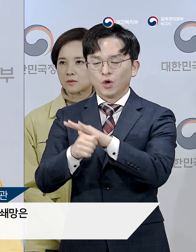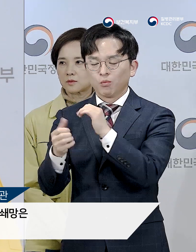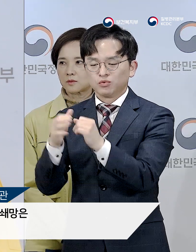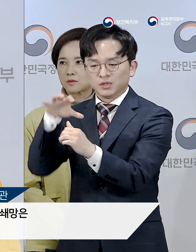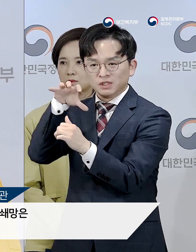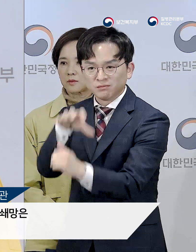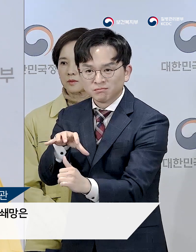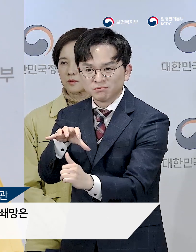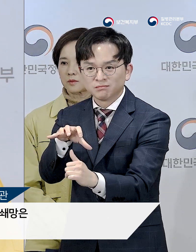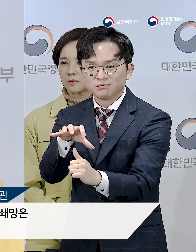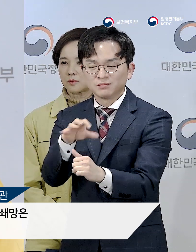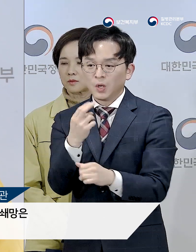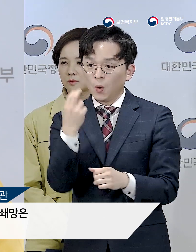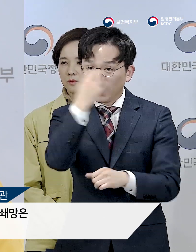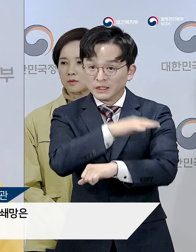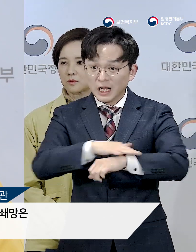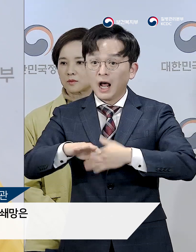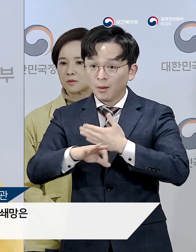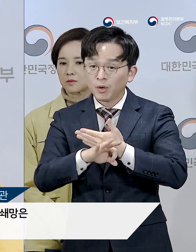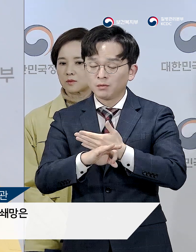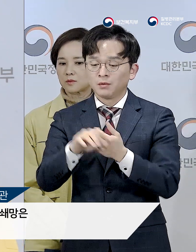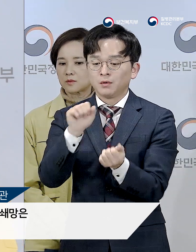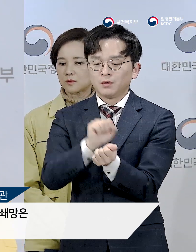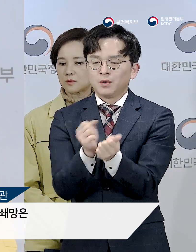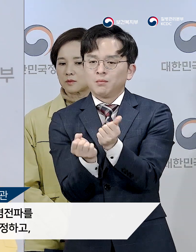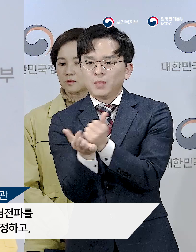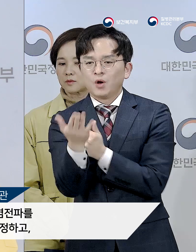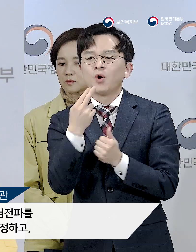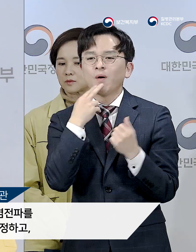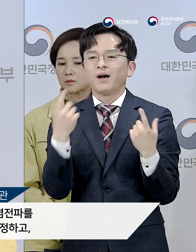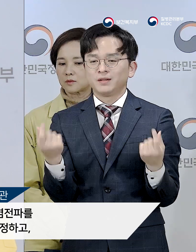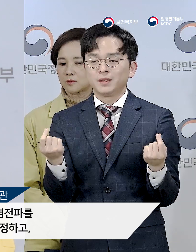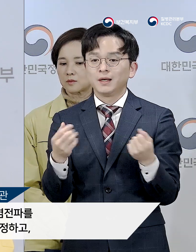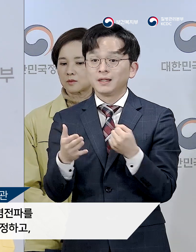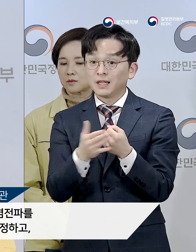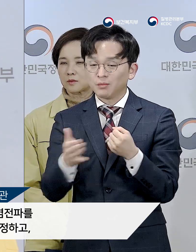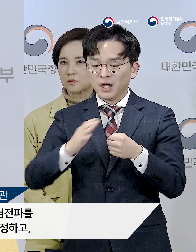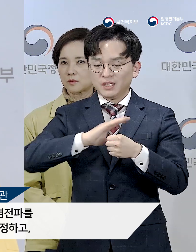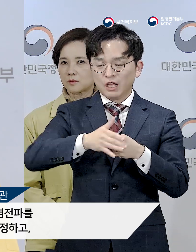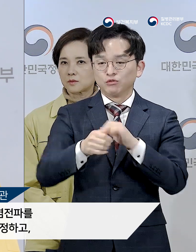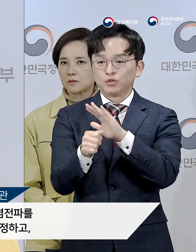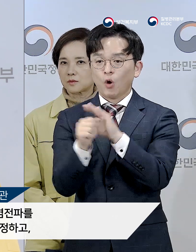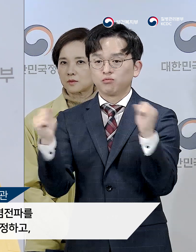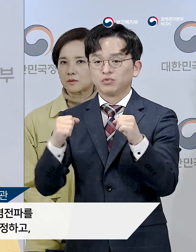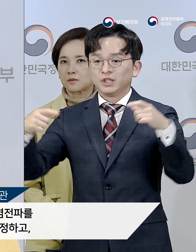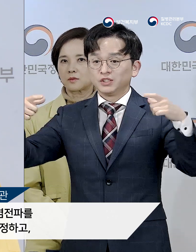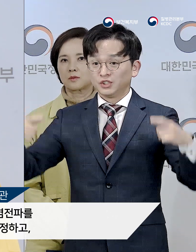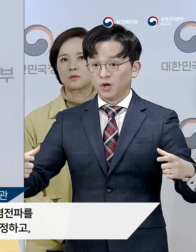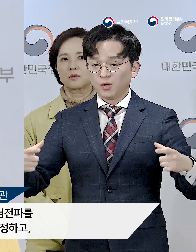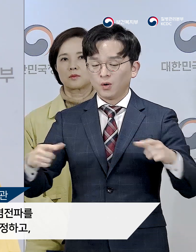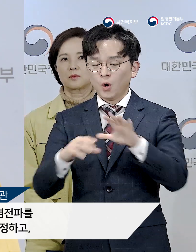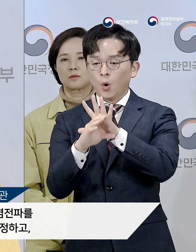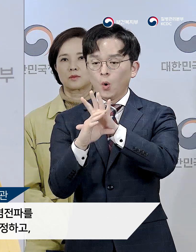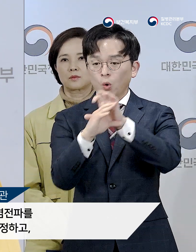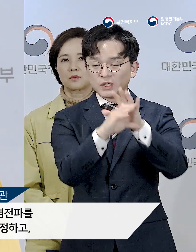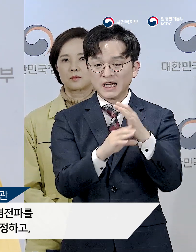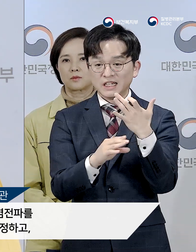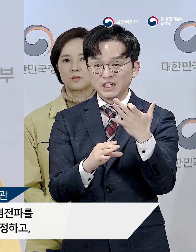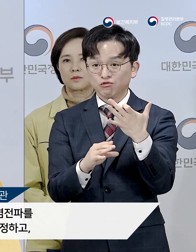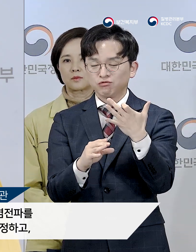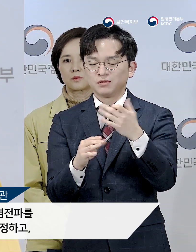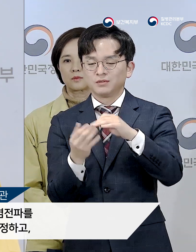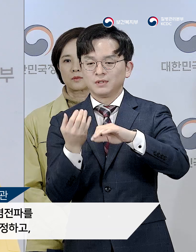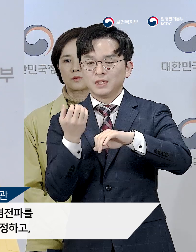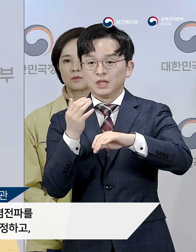여전히 유효한 것으로 판단하고 있습니다. 이에 따라 정부는 대구, 경북 지역의 코로나19 감염